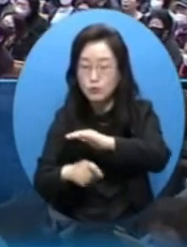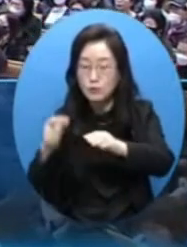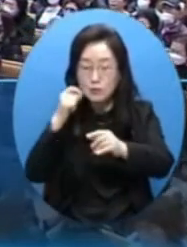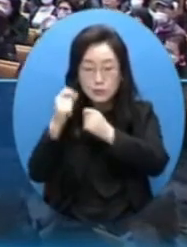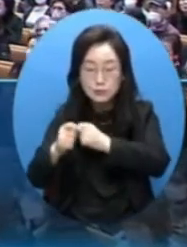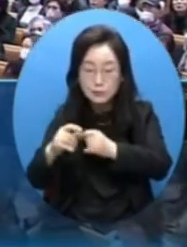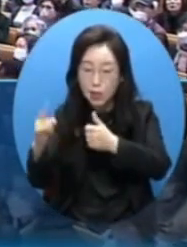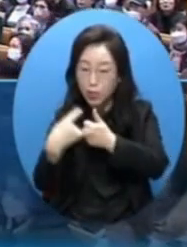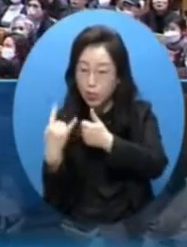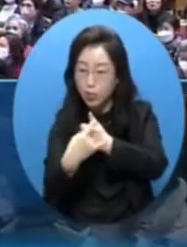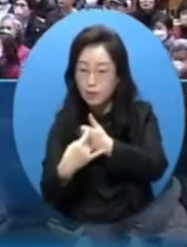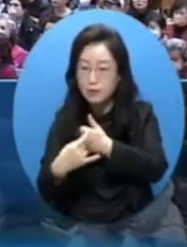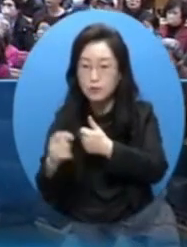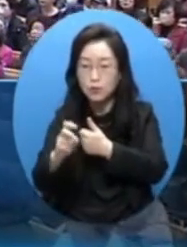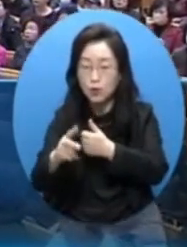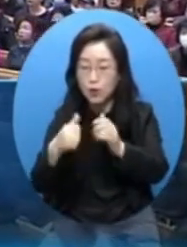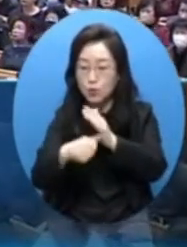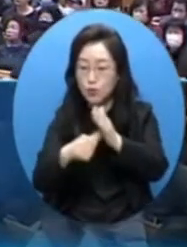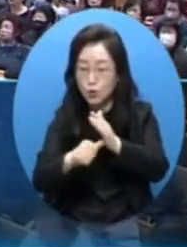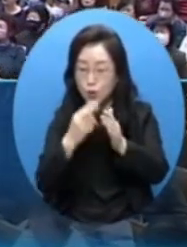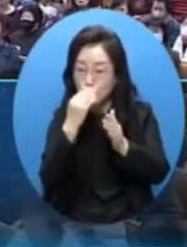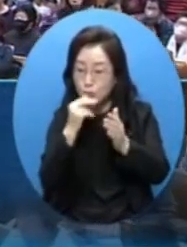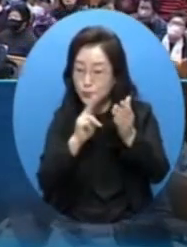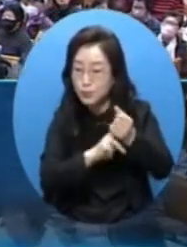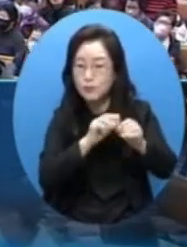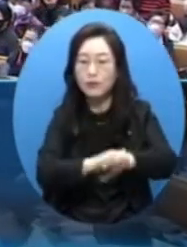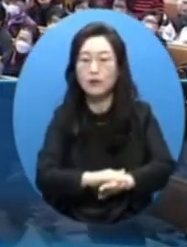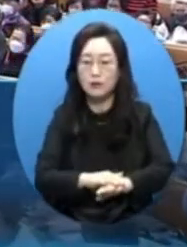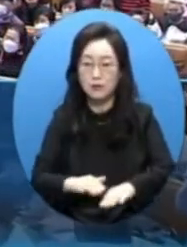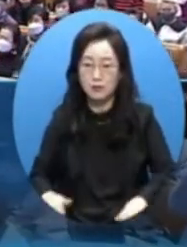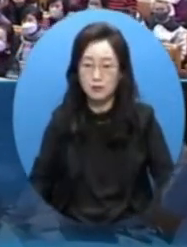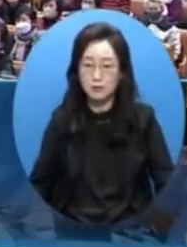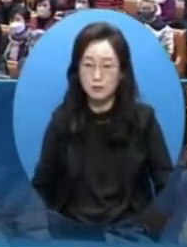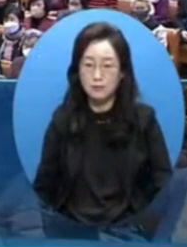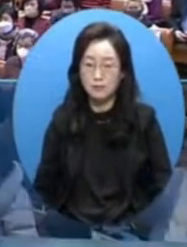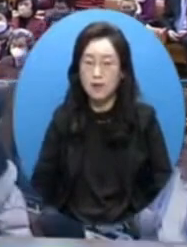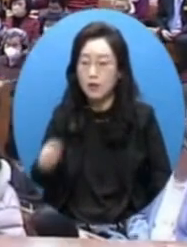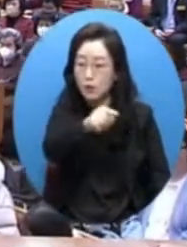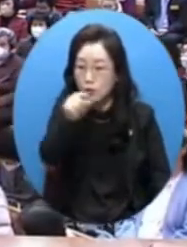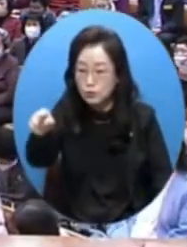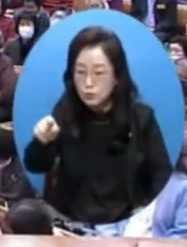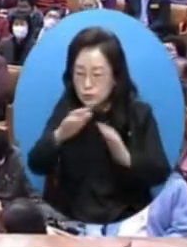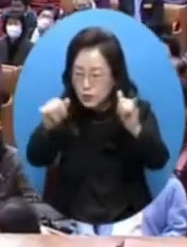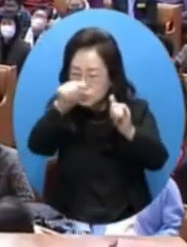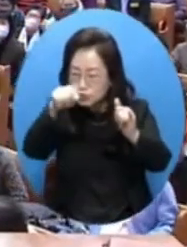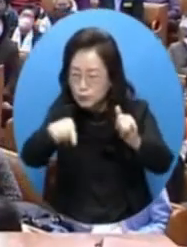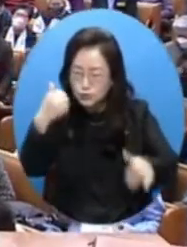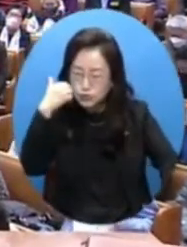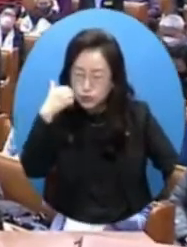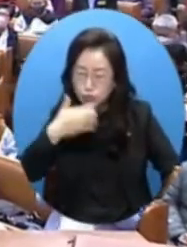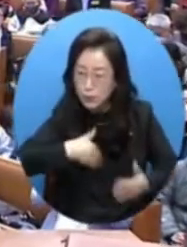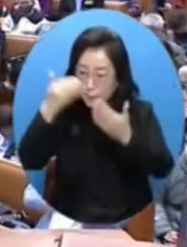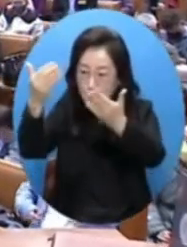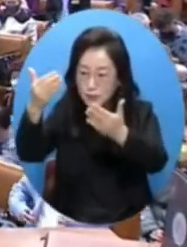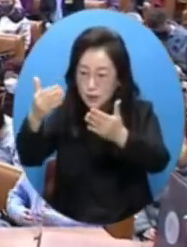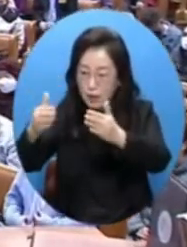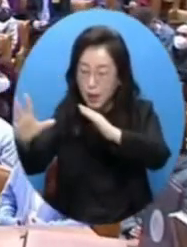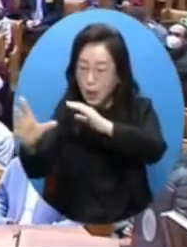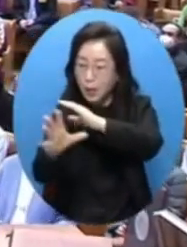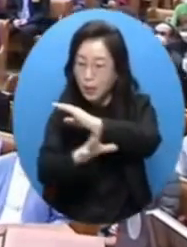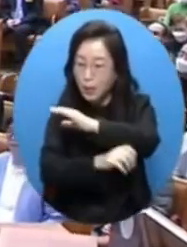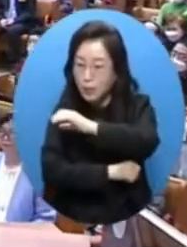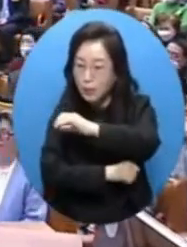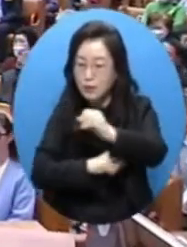그것을 그들의 물건들 가운데 두었느니라 너희들 중에 내게 받쳐진 물건을 훔쳐서